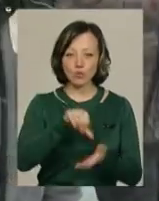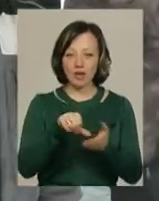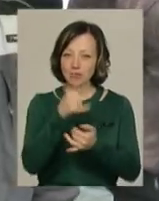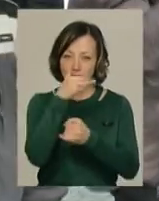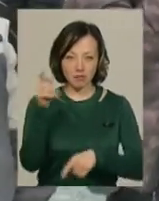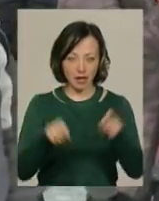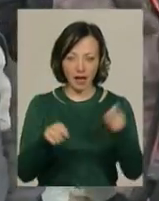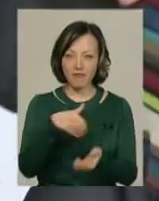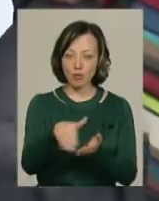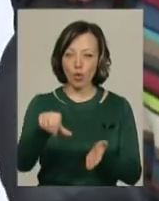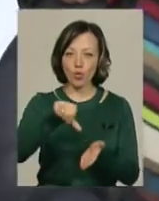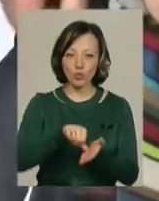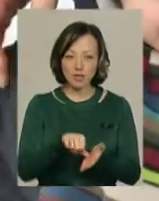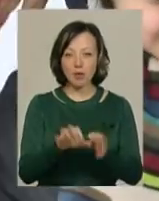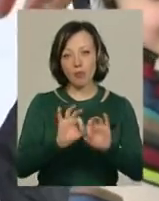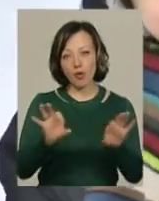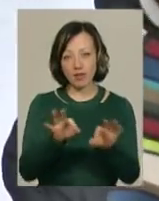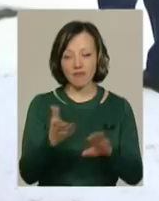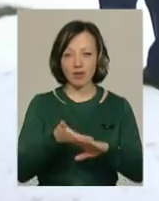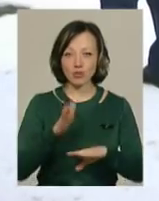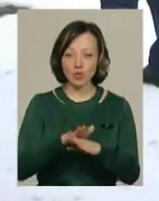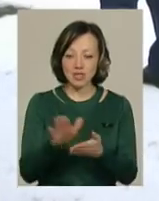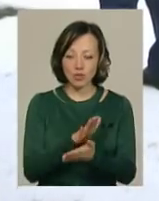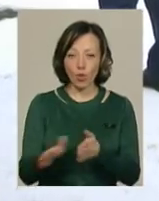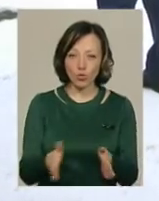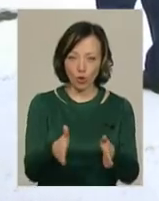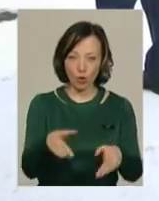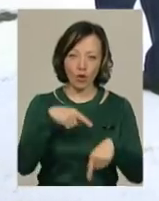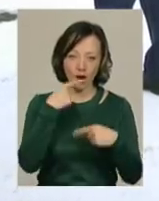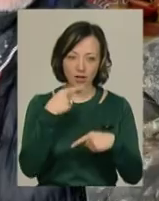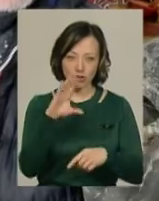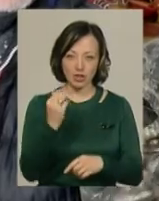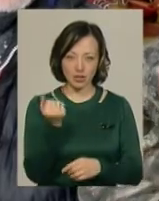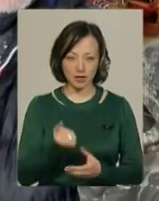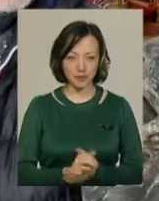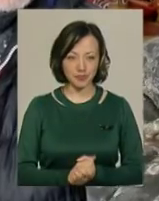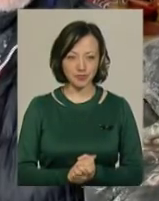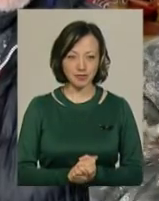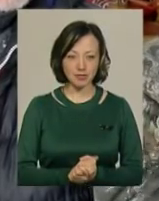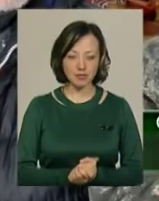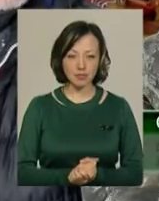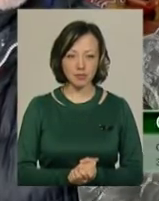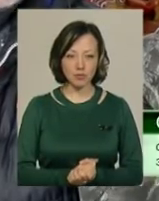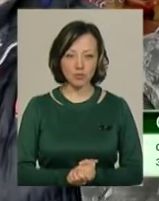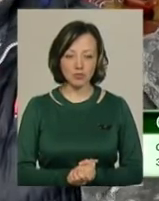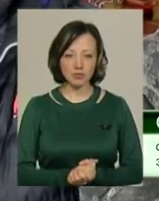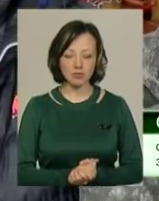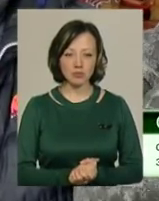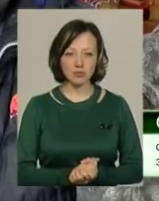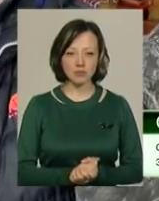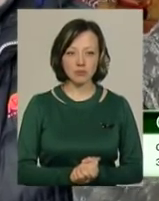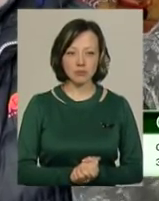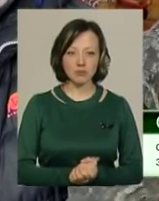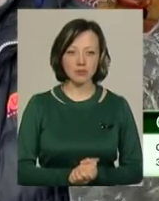приїхати. Відмову від участі рибалки пояснювали важкою і слизькою дорогою, запевняє Олександр Просвітлюк. Багато було бажаючих, були ще